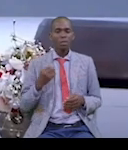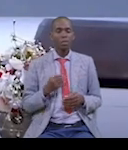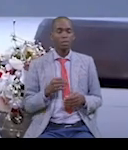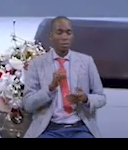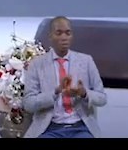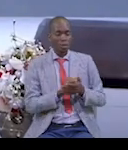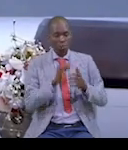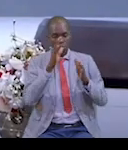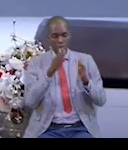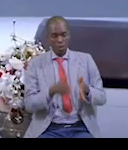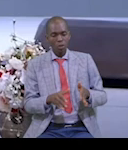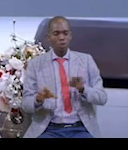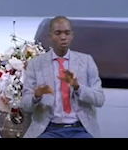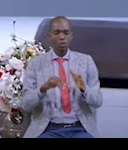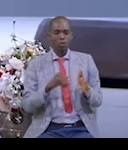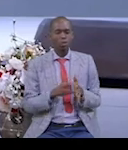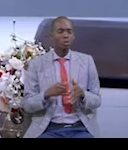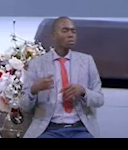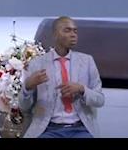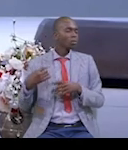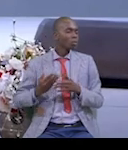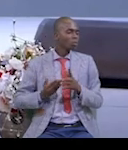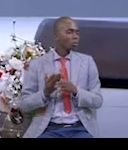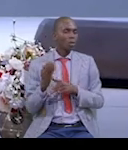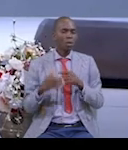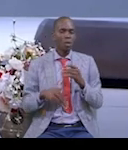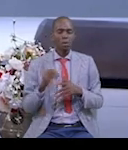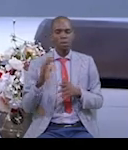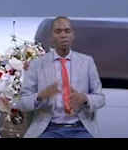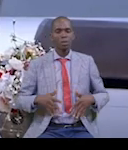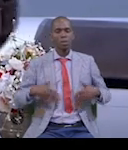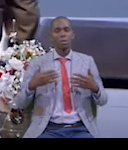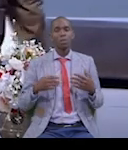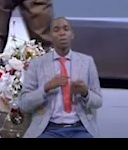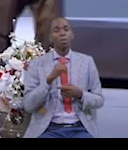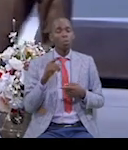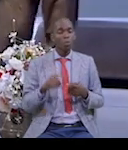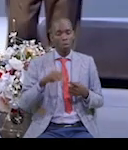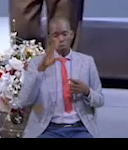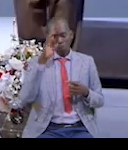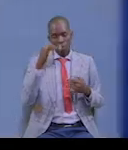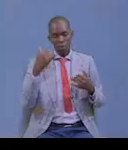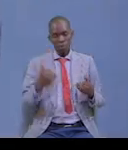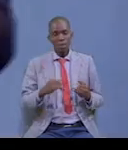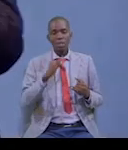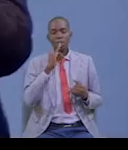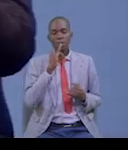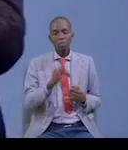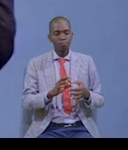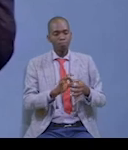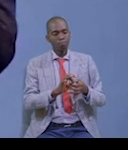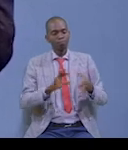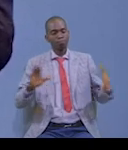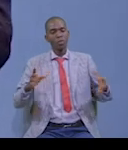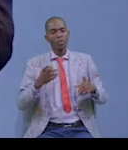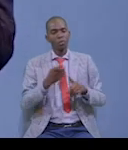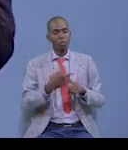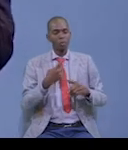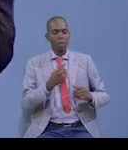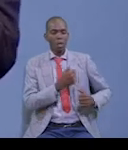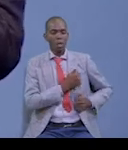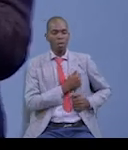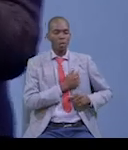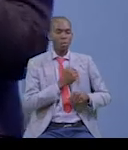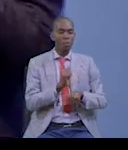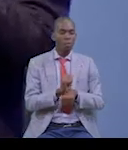for life. దాన్ని జీవితాంతం చేస్తాడు. Even when he's disengaged from the army. అతడు యుద్ధానికి